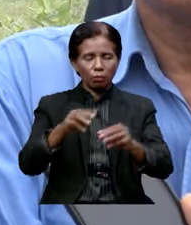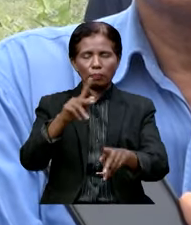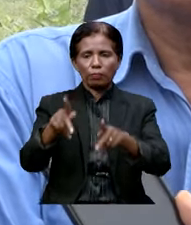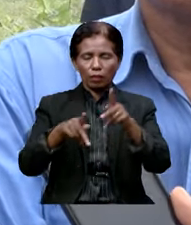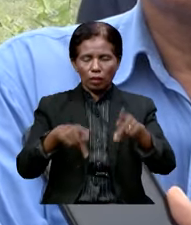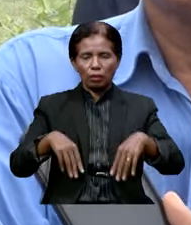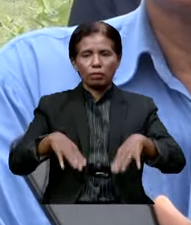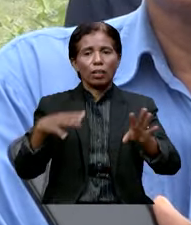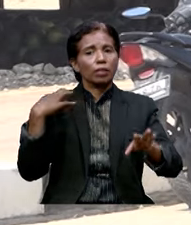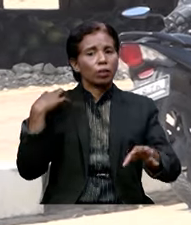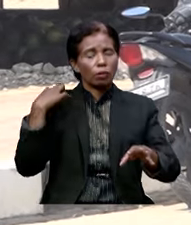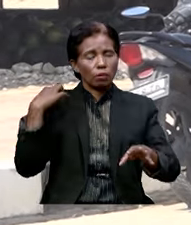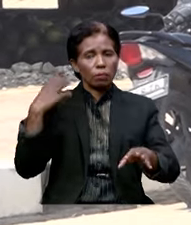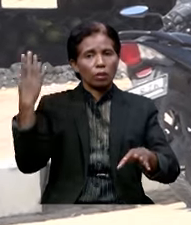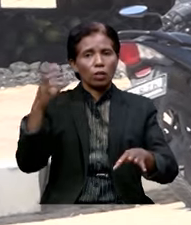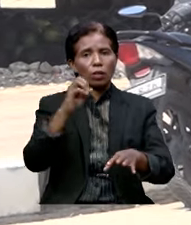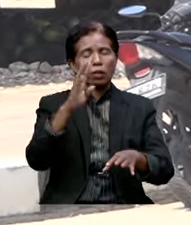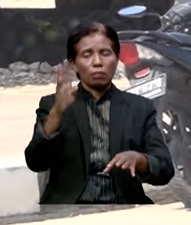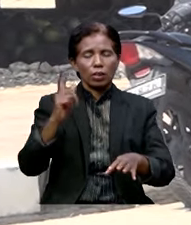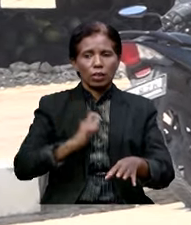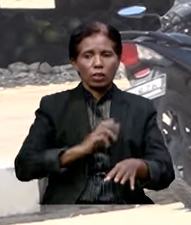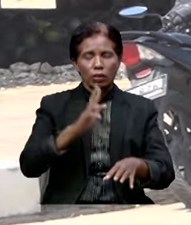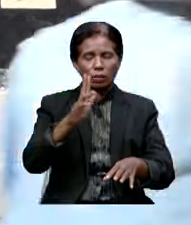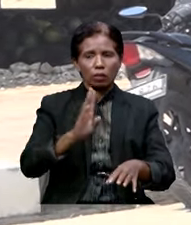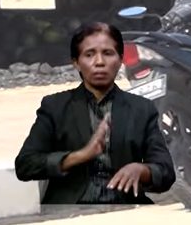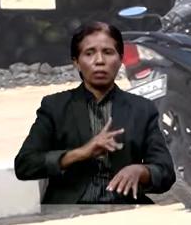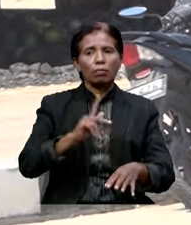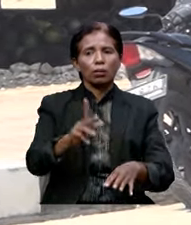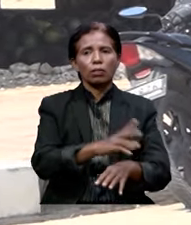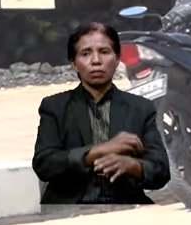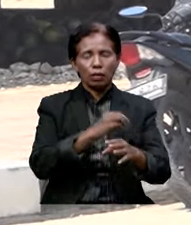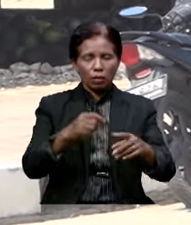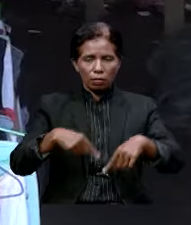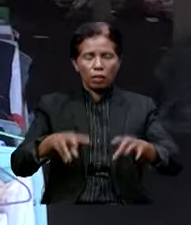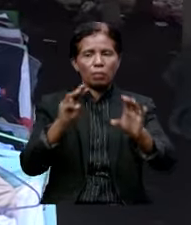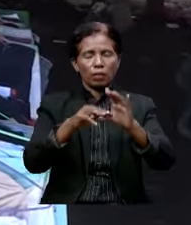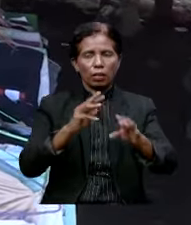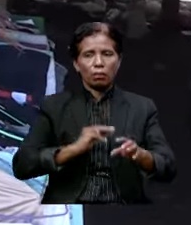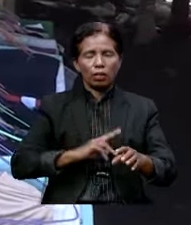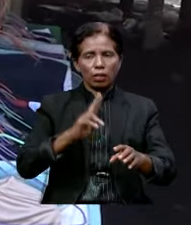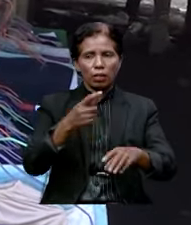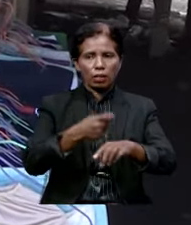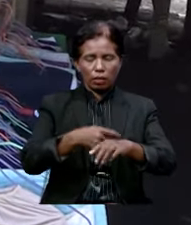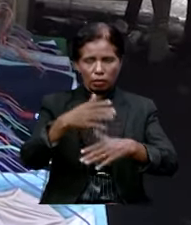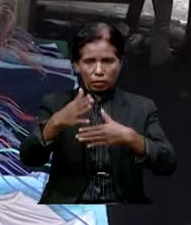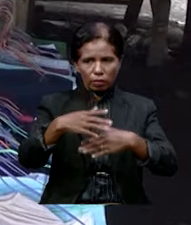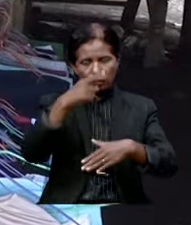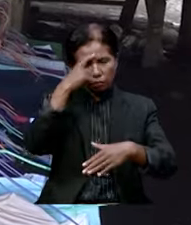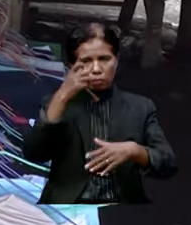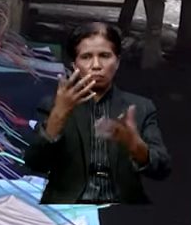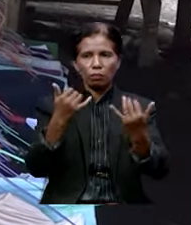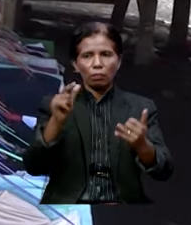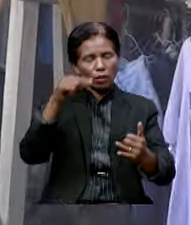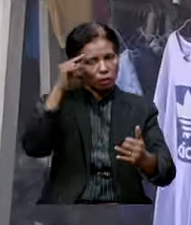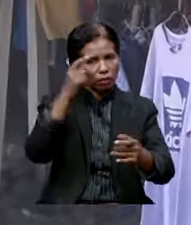sira nebefang ropa obralang ia arita sitolu bebonuk no kampung baru. Ba merkadu malewana ia tempu badak tamba daudau ne